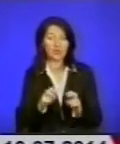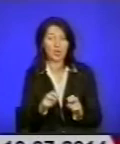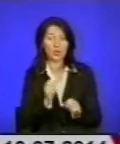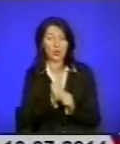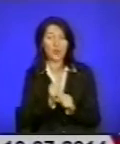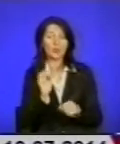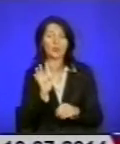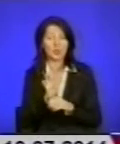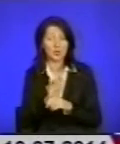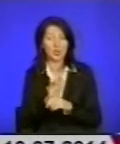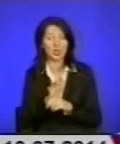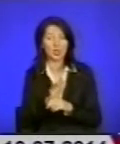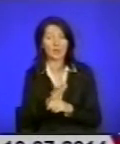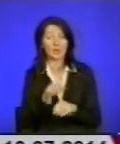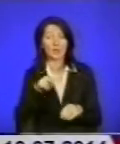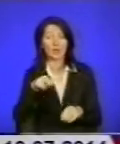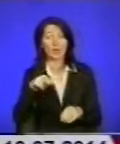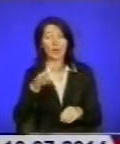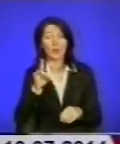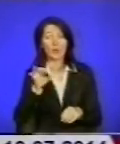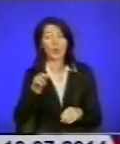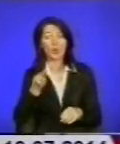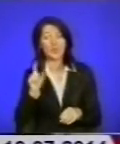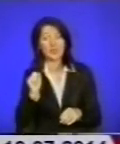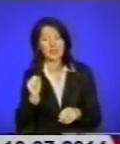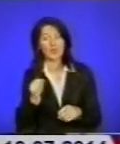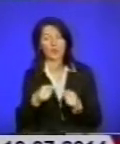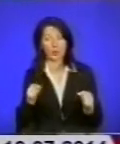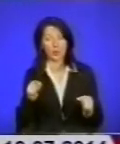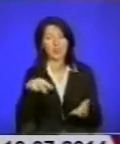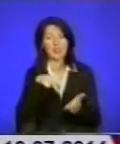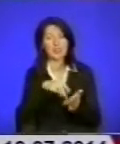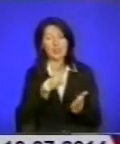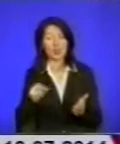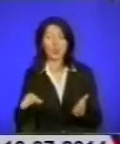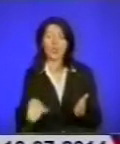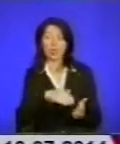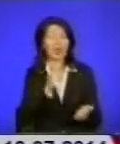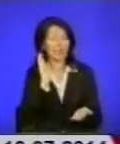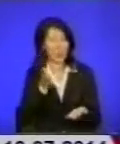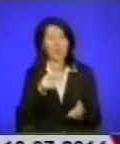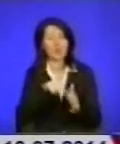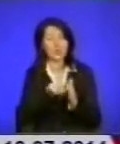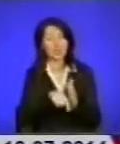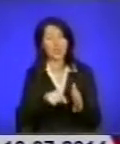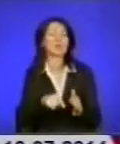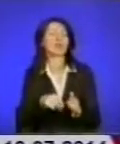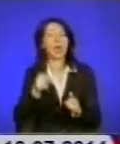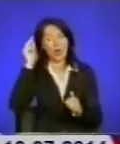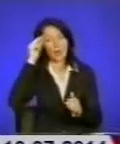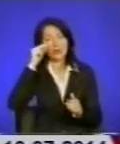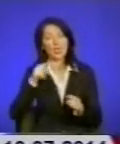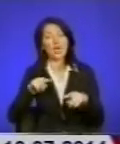роблять призначення протезних виробів. Тут ставлять людей на ноги у прямому значенні. Освоїли технології закордонних